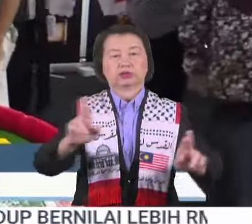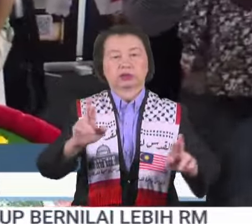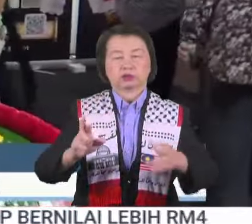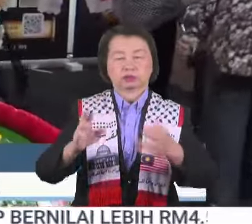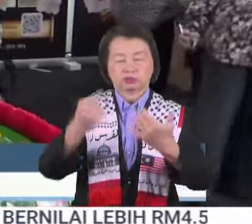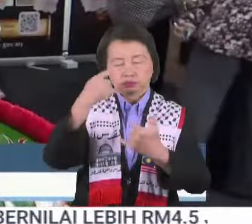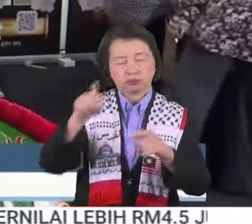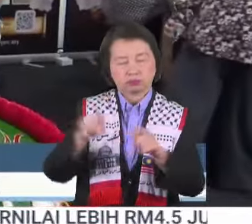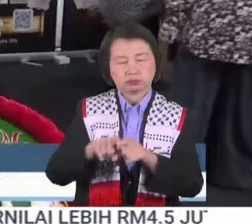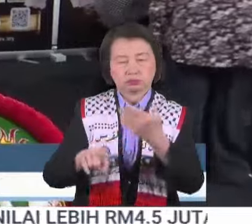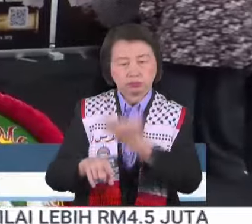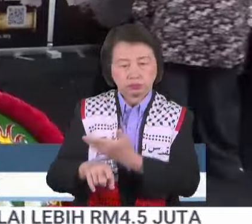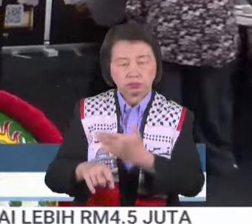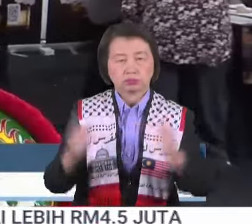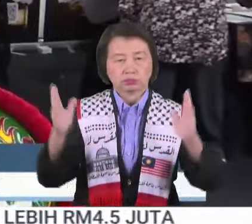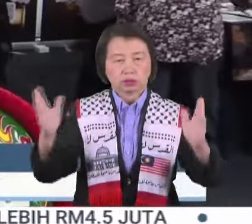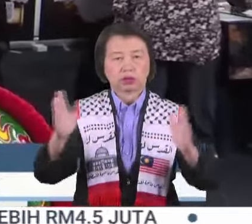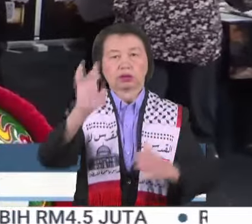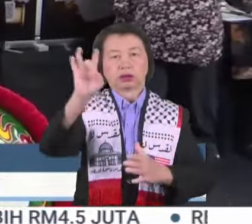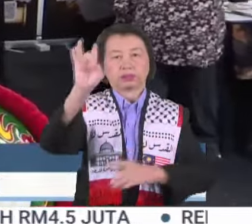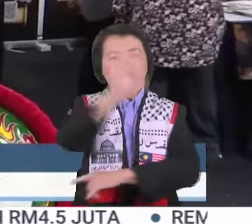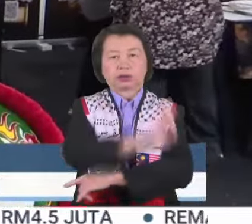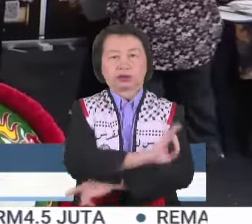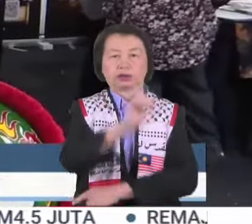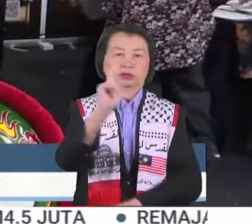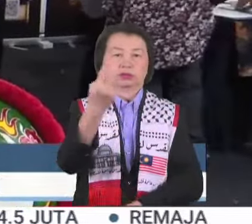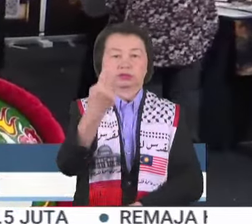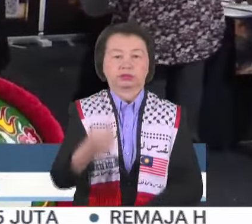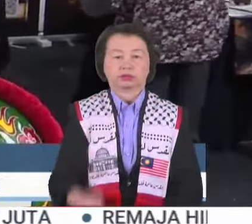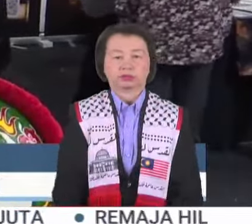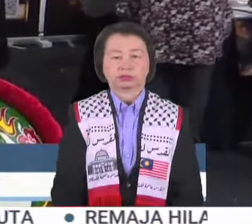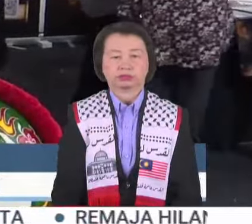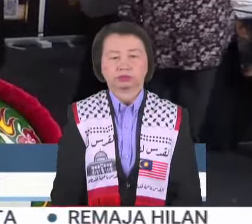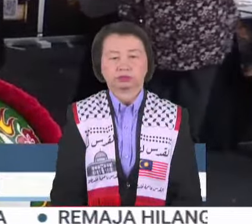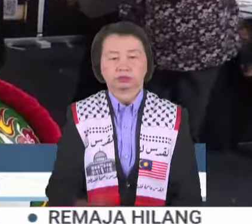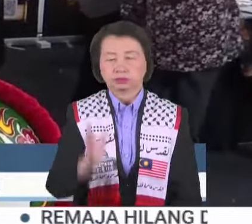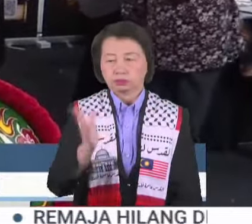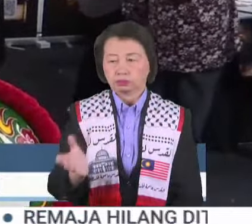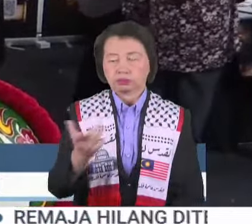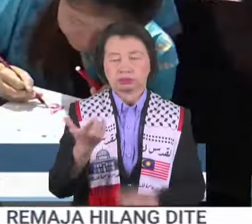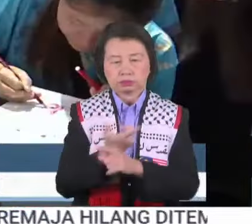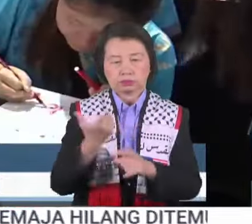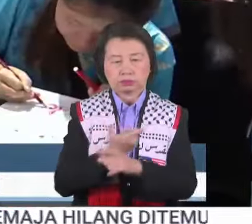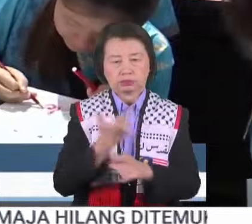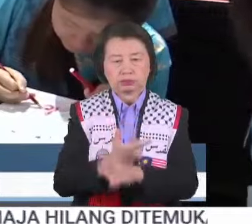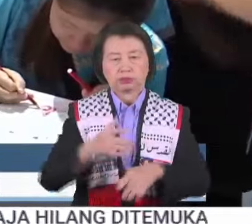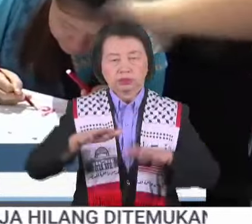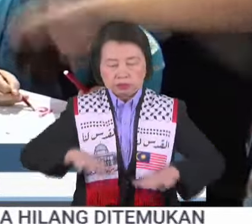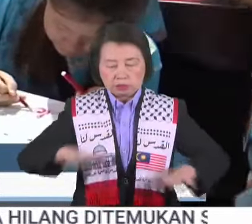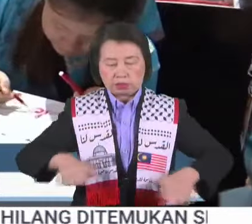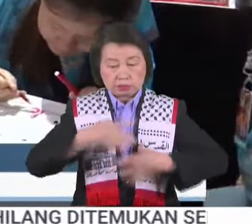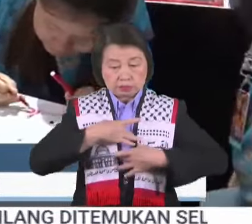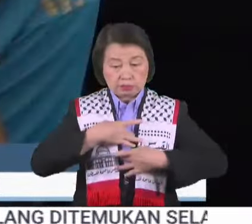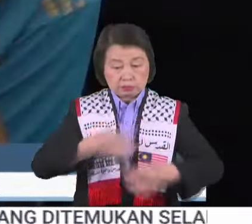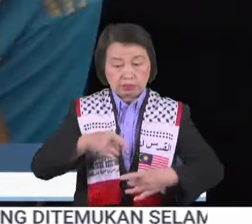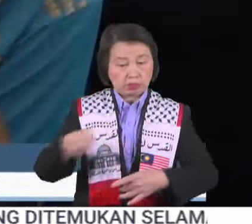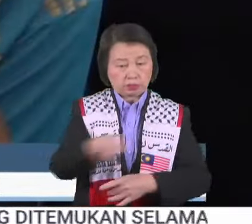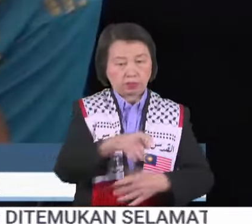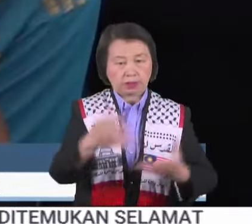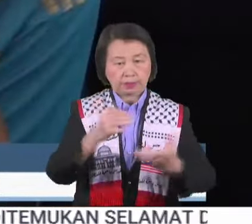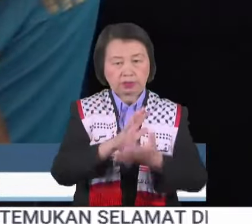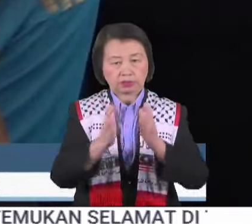keseluruhannya seperti ini dalam tempoh 8 hari sahaja. Beliau turut memberi latihan kepada kanak-kanak yang berminat atau mereka